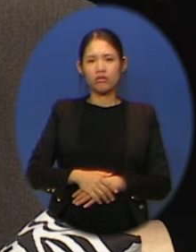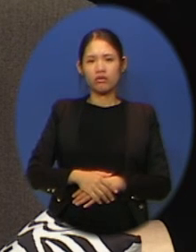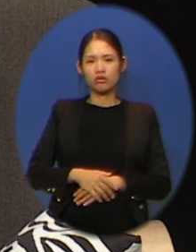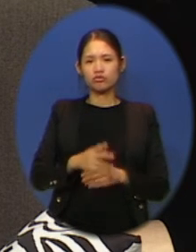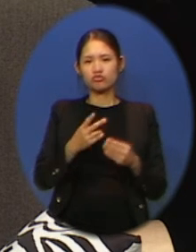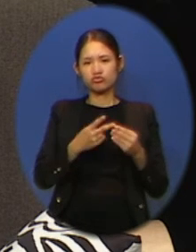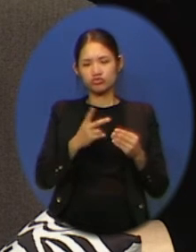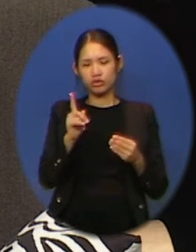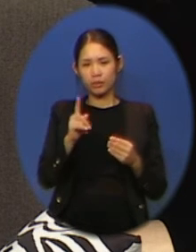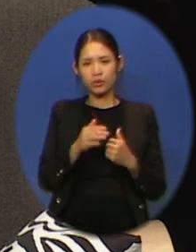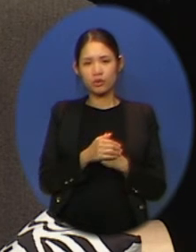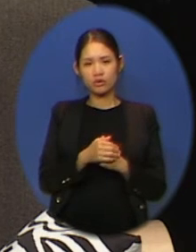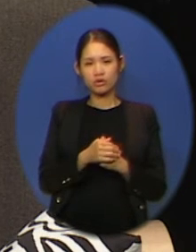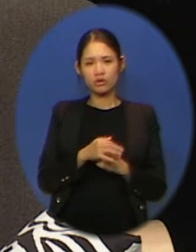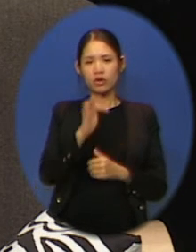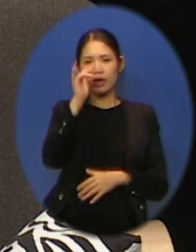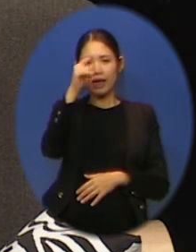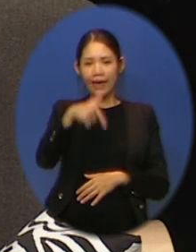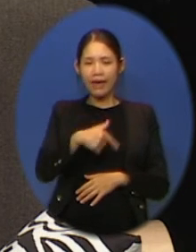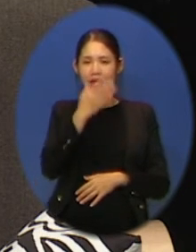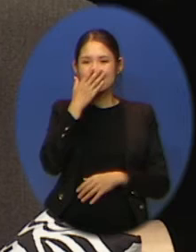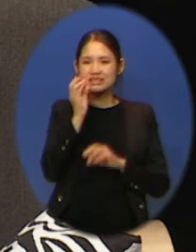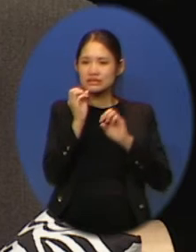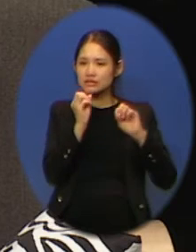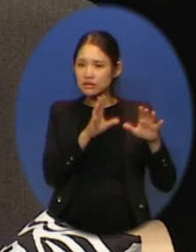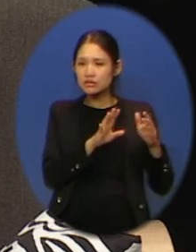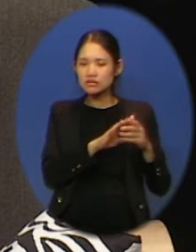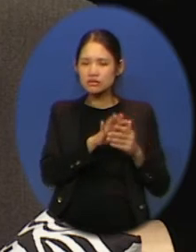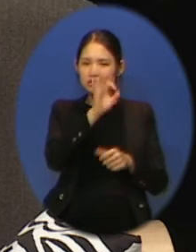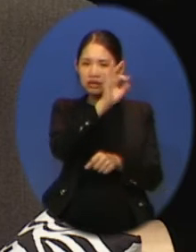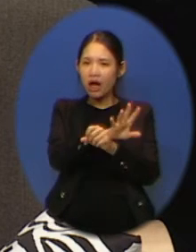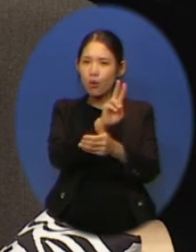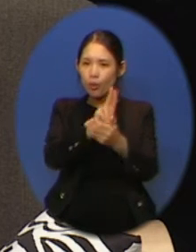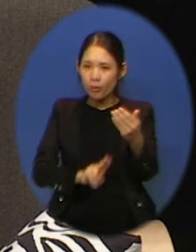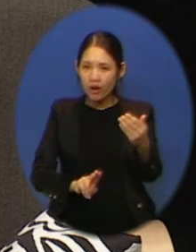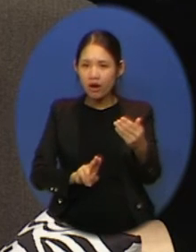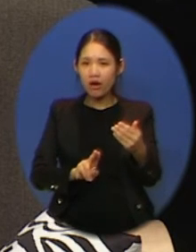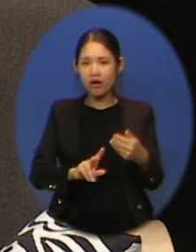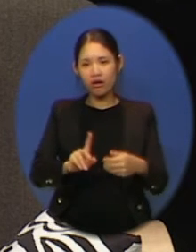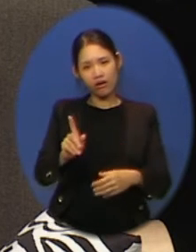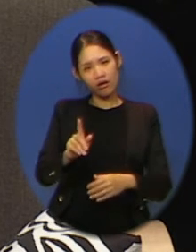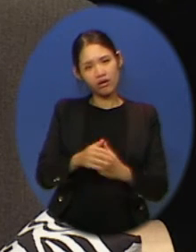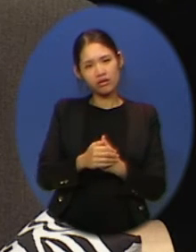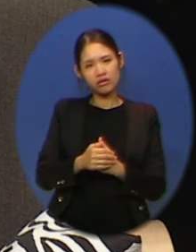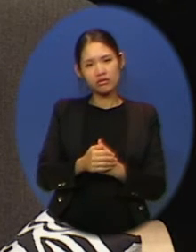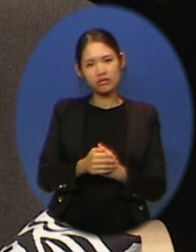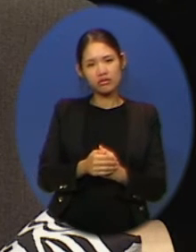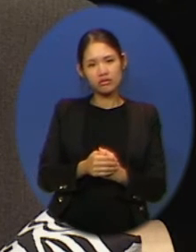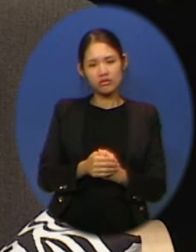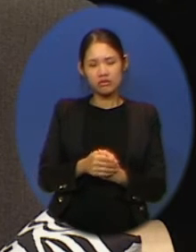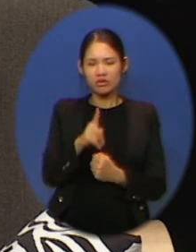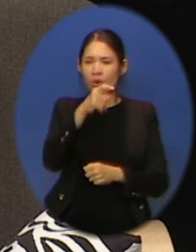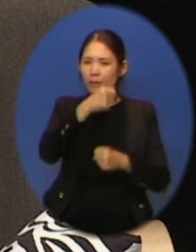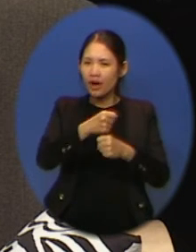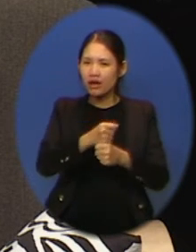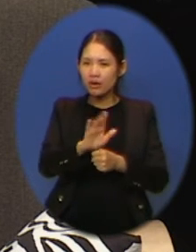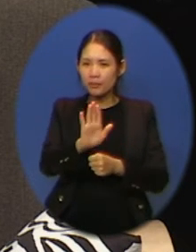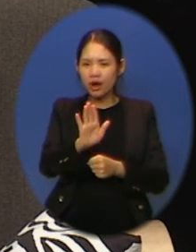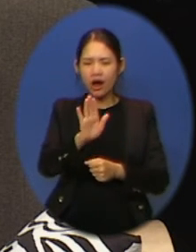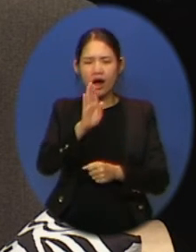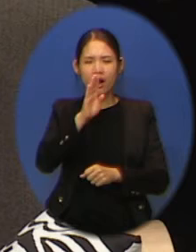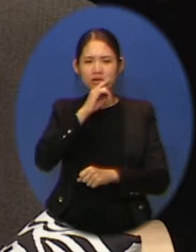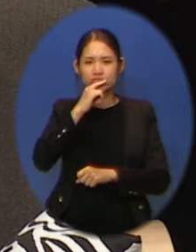이거는 안 된다. 둘째는 핵 쓰레기를 사고 파는 이런 전례를 만드는 건 미국이 원하지